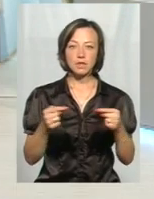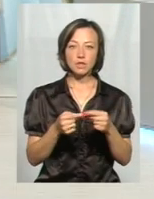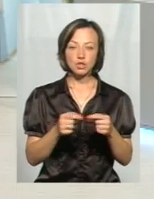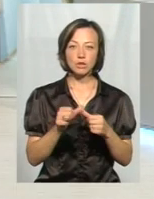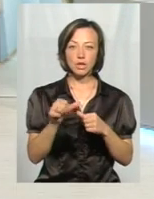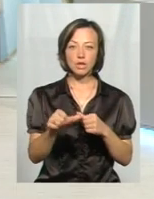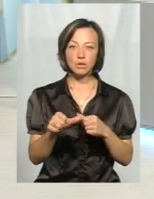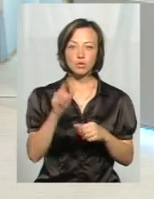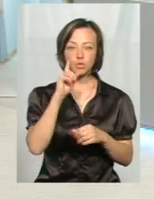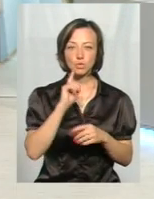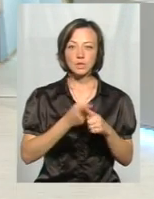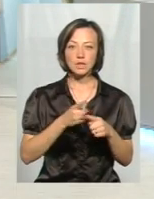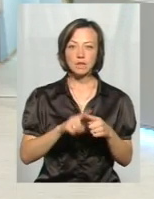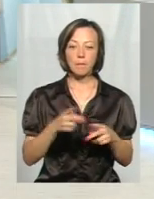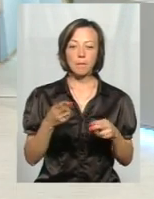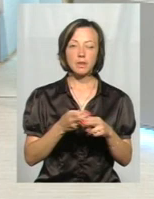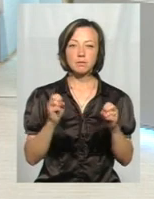крім зручностей, це